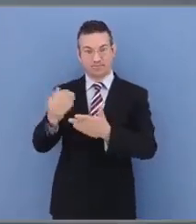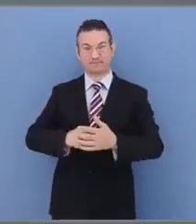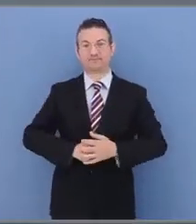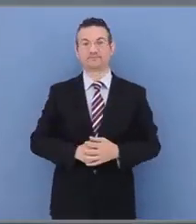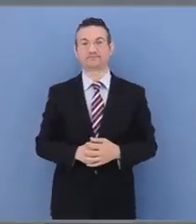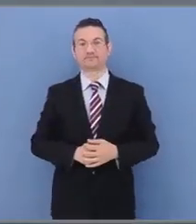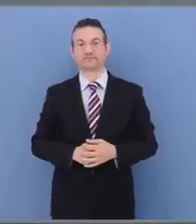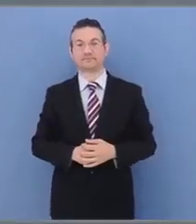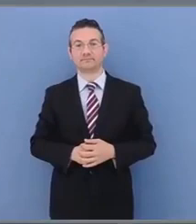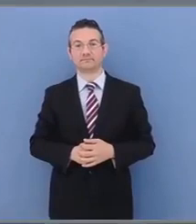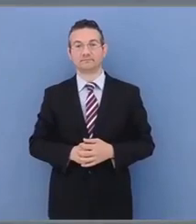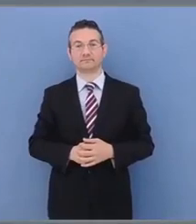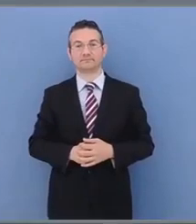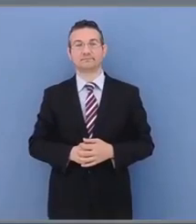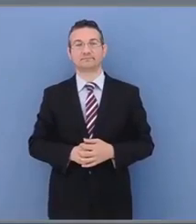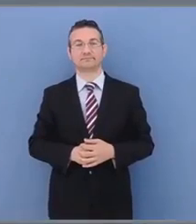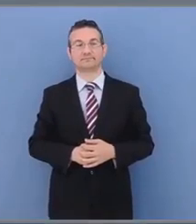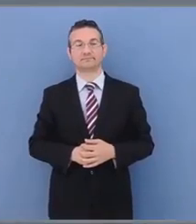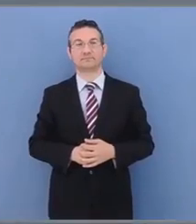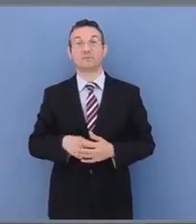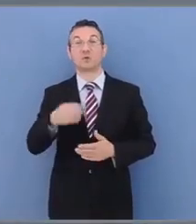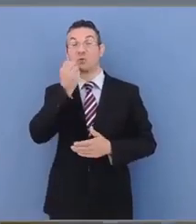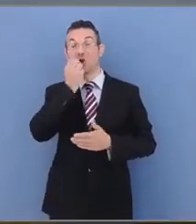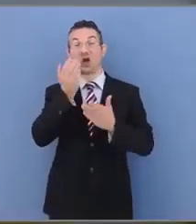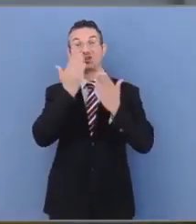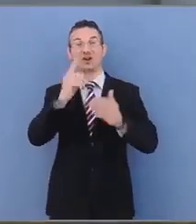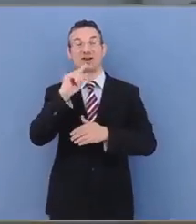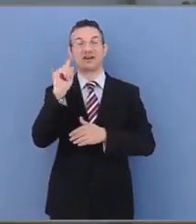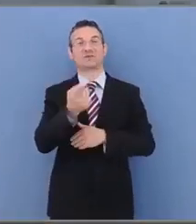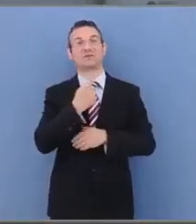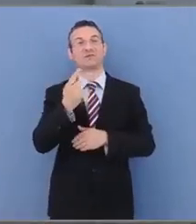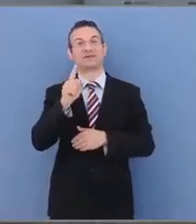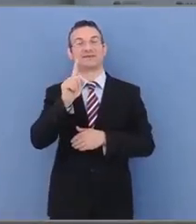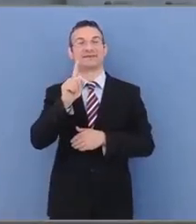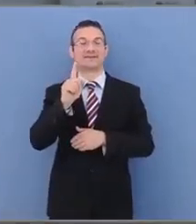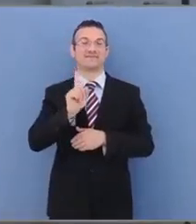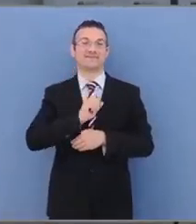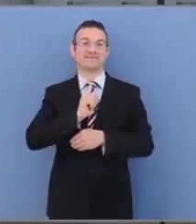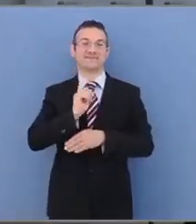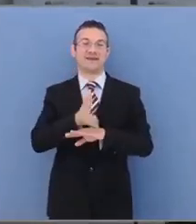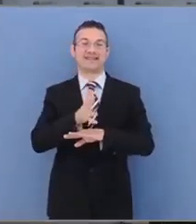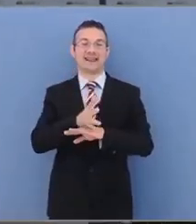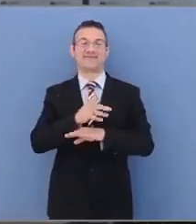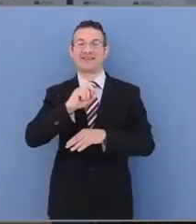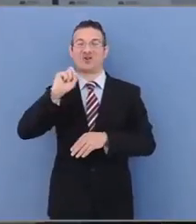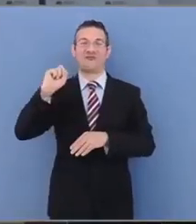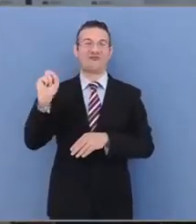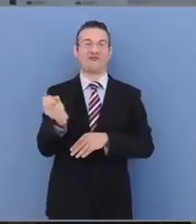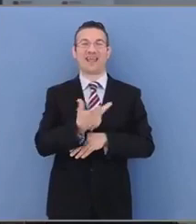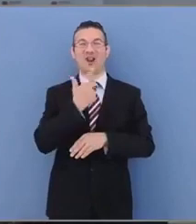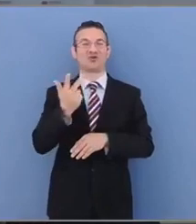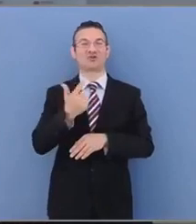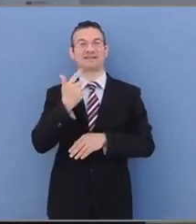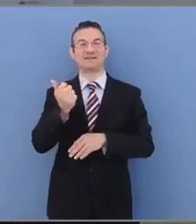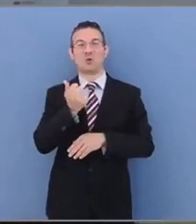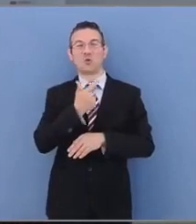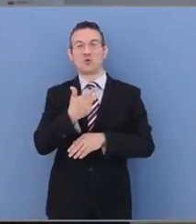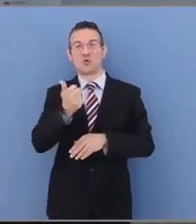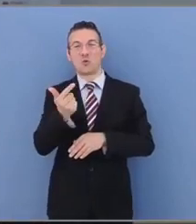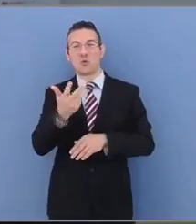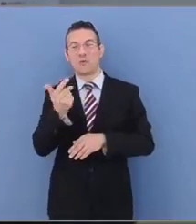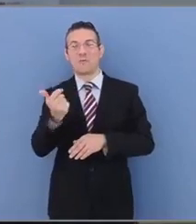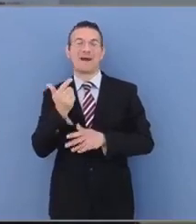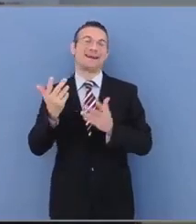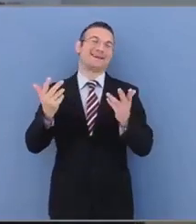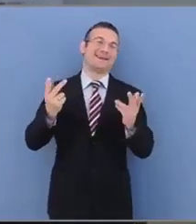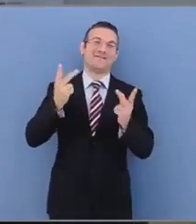Prendo il telecomando. Buongiorno a tutti, sarà un intervento velocissimo con un po' di numeri, non bello come quello di Massimo. Io